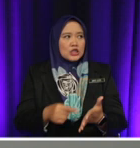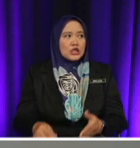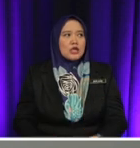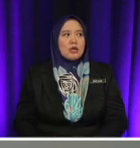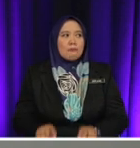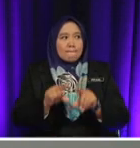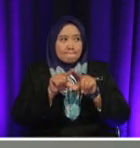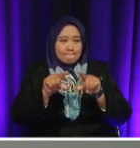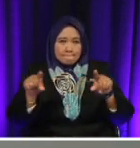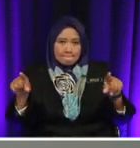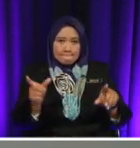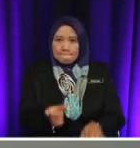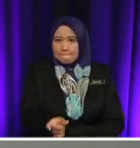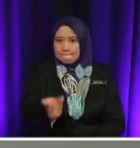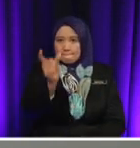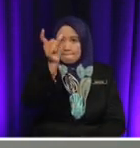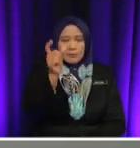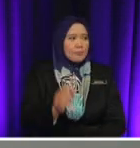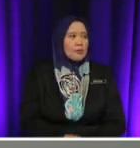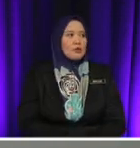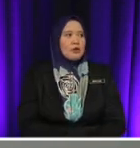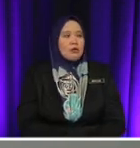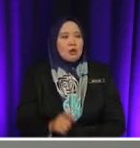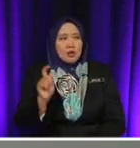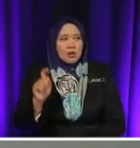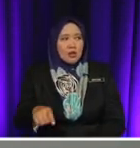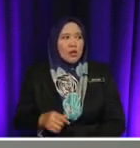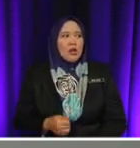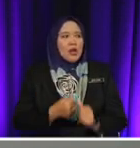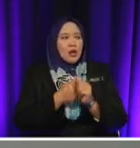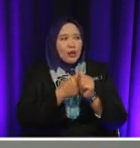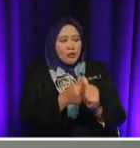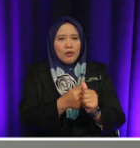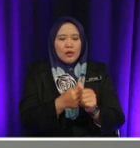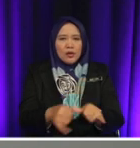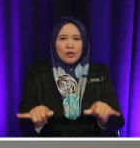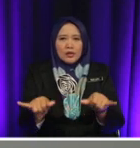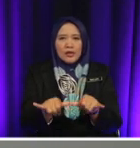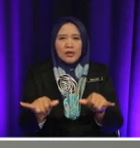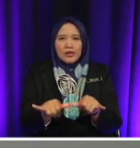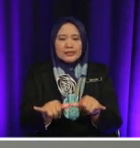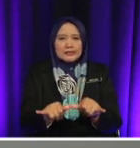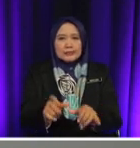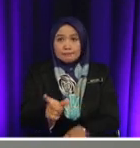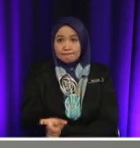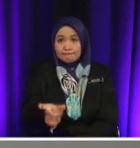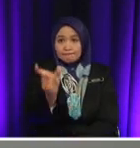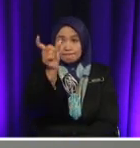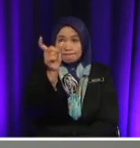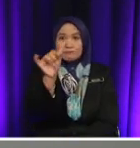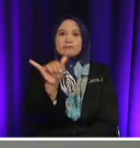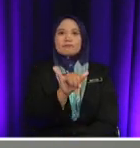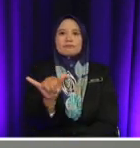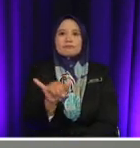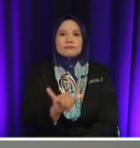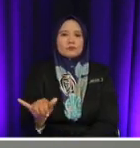tadi kita lihat kat sini pastikan saiz bar tadi adalah sama tengok kan saiz bar dia sama okey dan kita